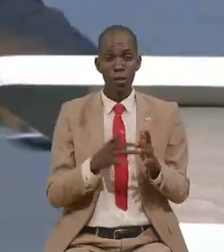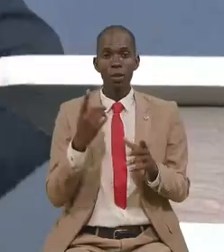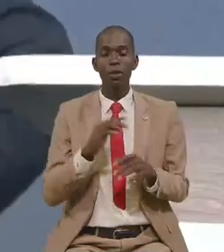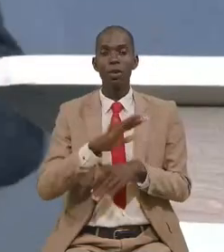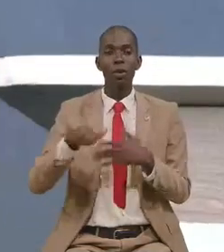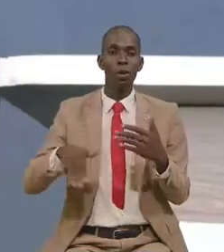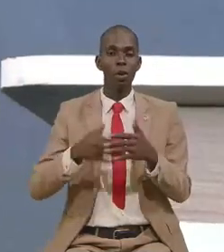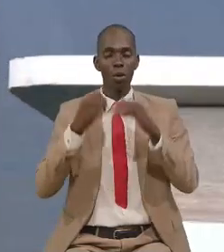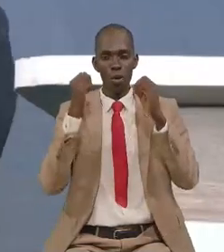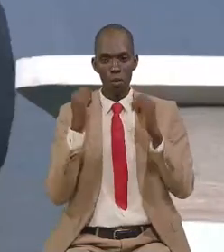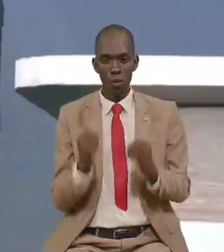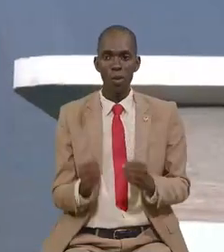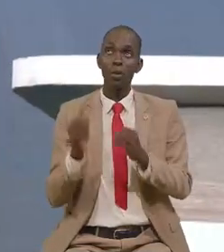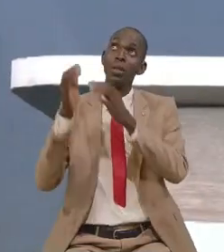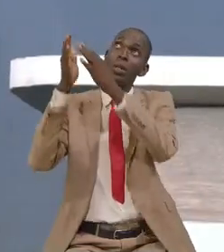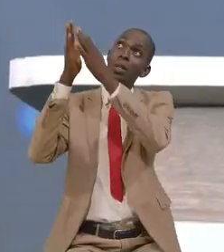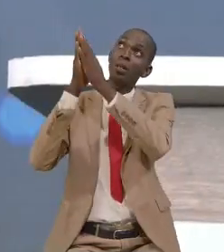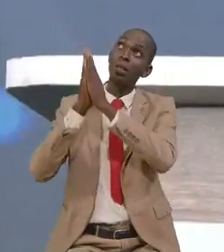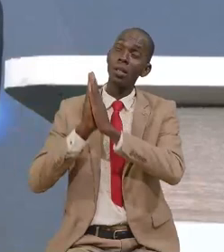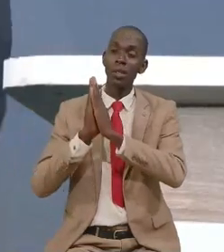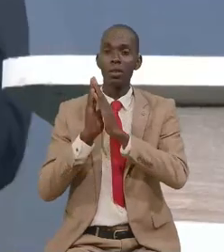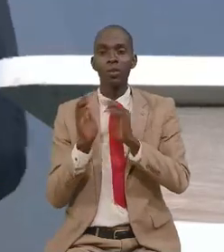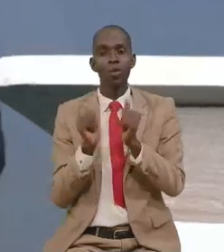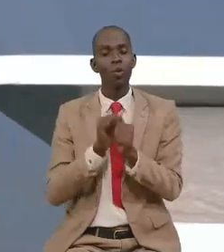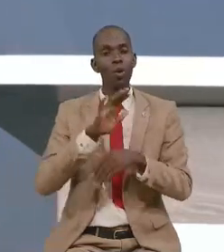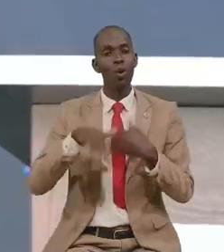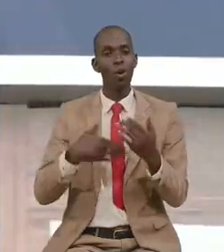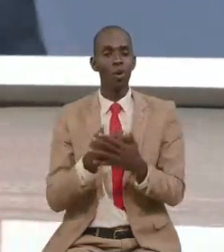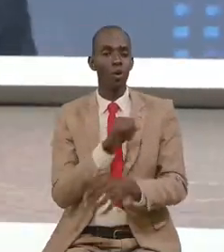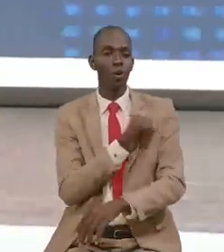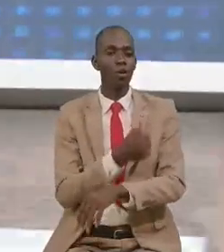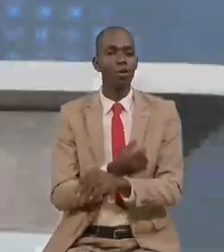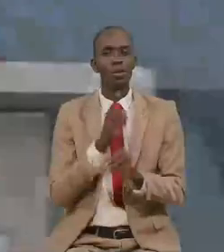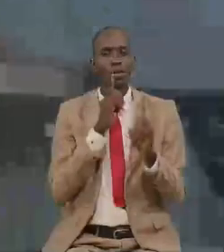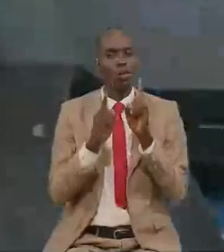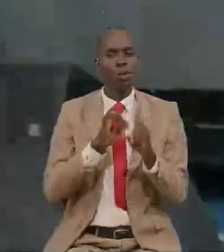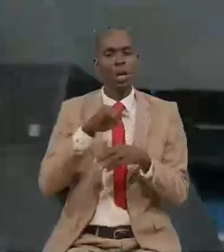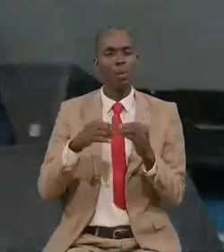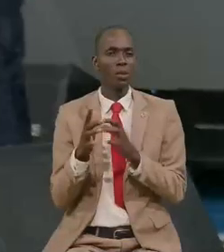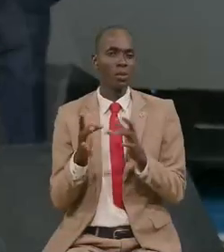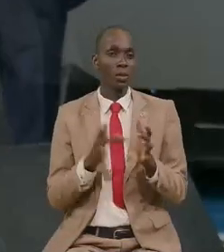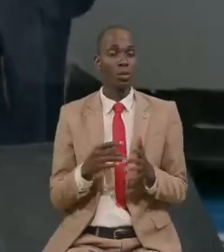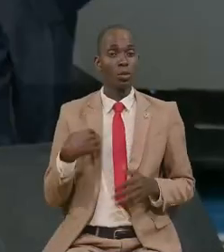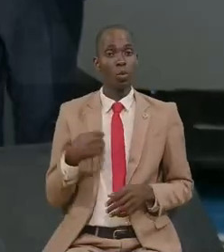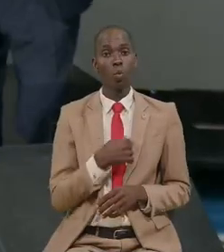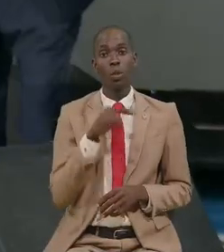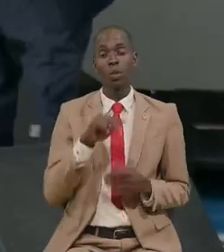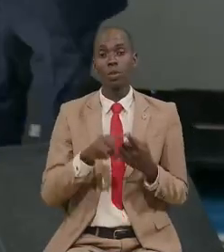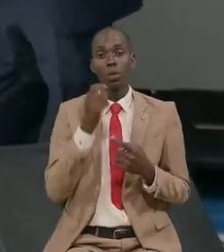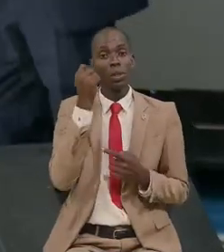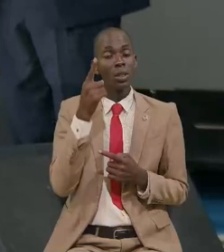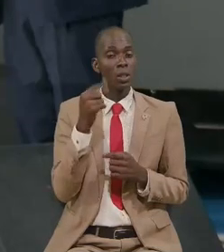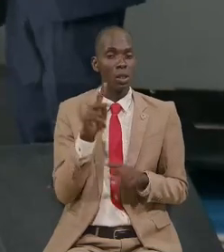l'avocat tout-puissant avec toute autorité. Parlant de Jésus, nous devons comprendre ce qui